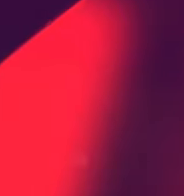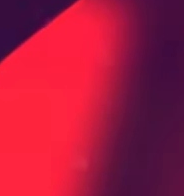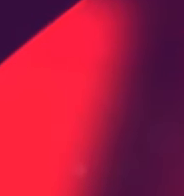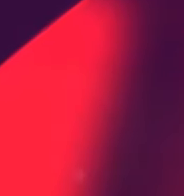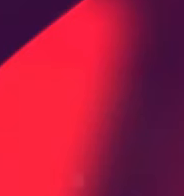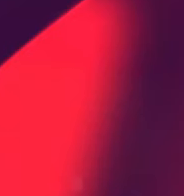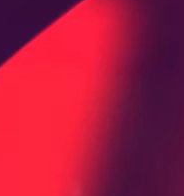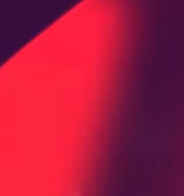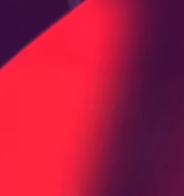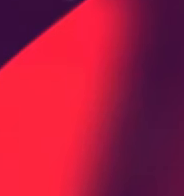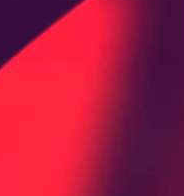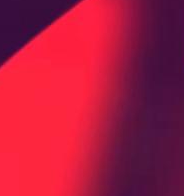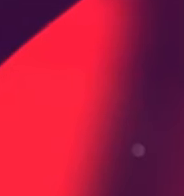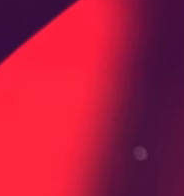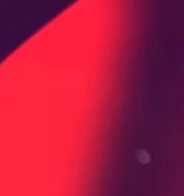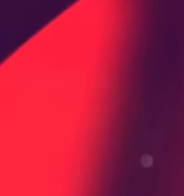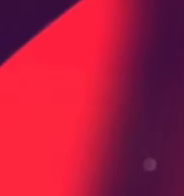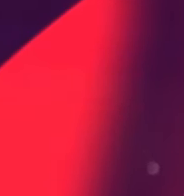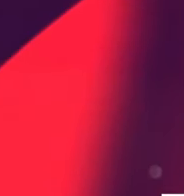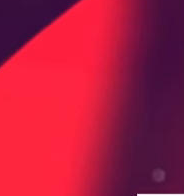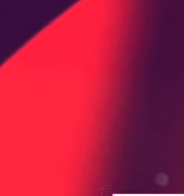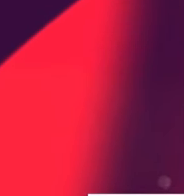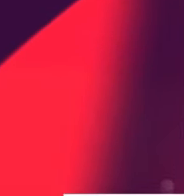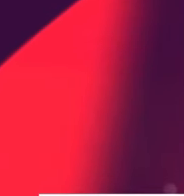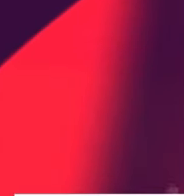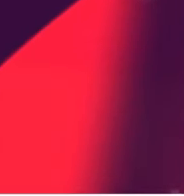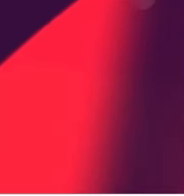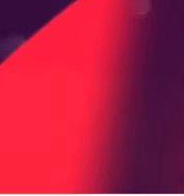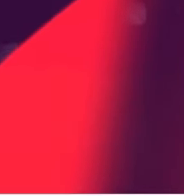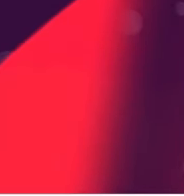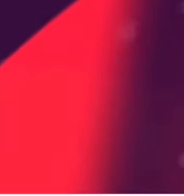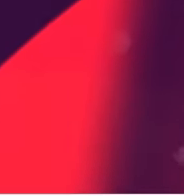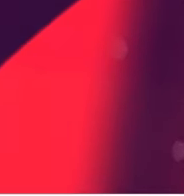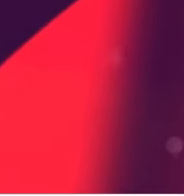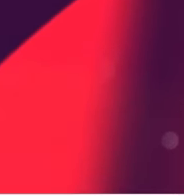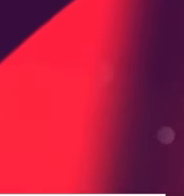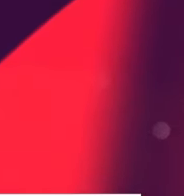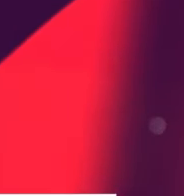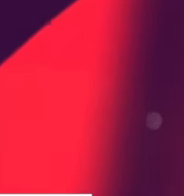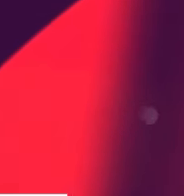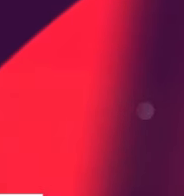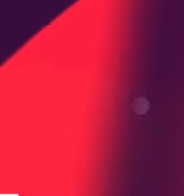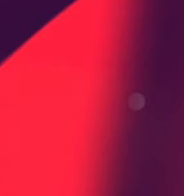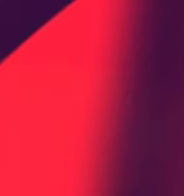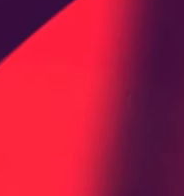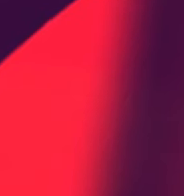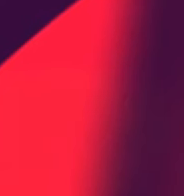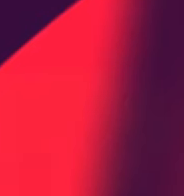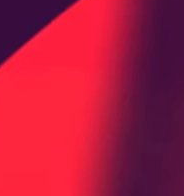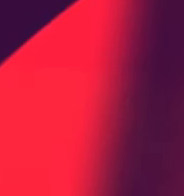රටේ ලෝකෙ සිදුවන උණුසුම් පුව දැනගන්න සියත නිවුස් YouTube channel එක අදම subscribe කරන්න